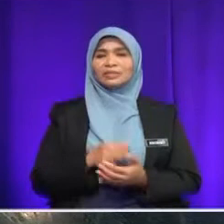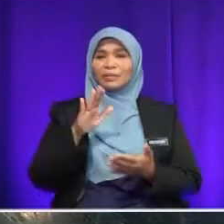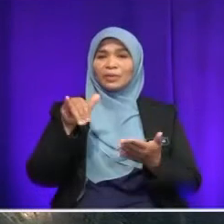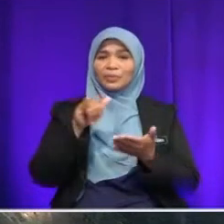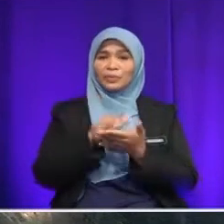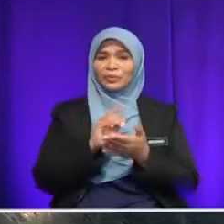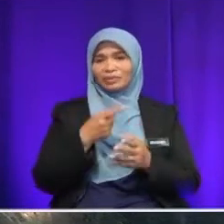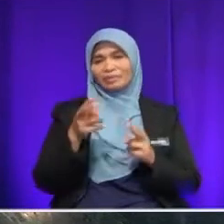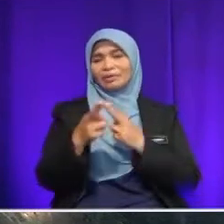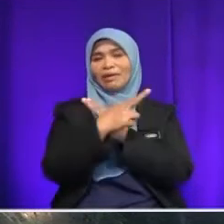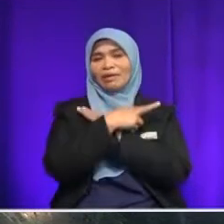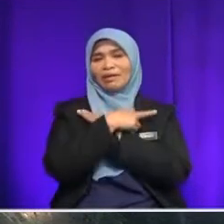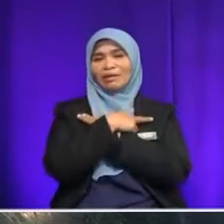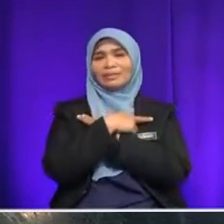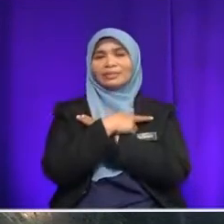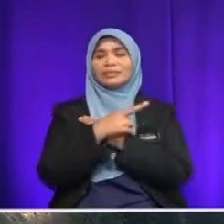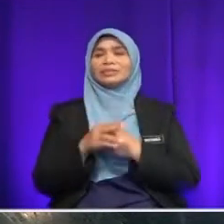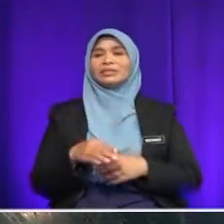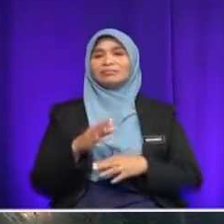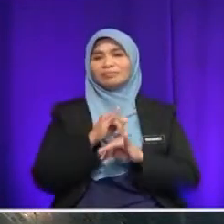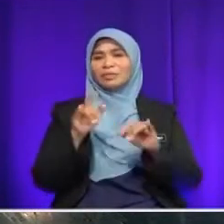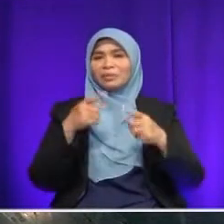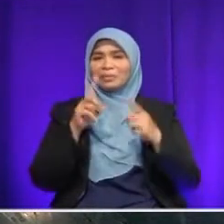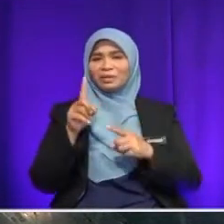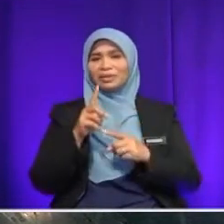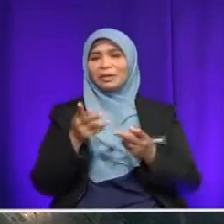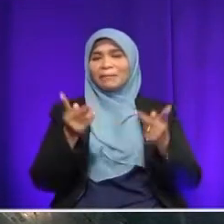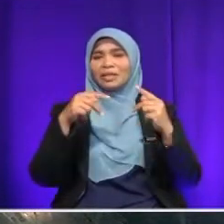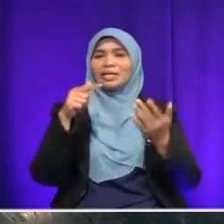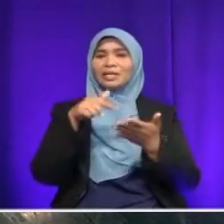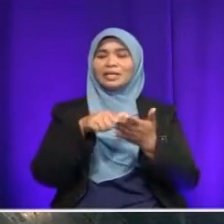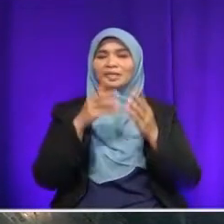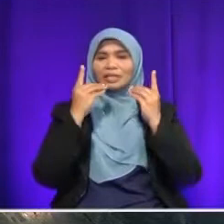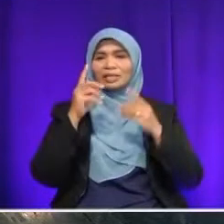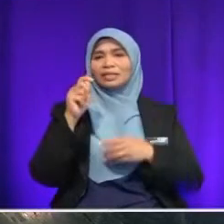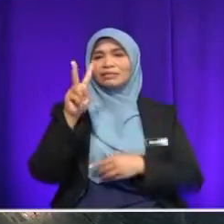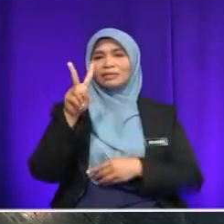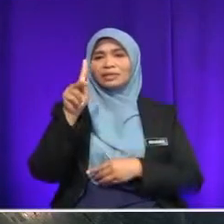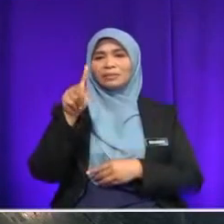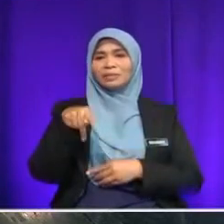kita berehat seketika, murid-murid, para penonton. Jangan ke mana-mana, kembali selepas ini. Didik TV KPM.